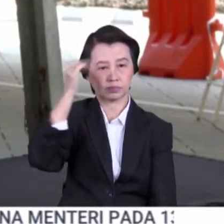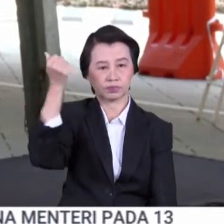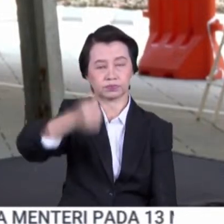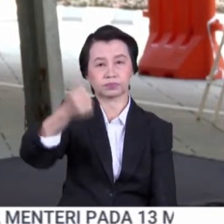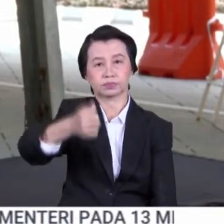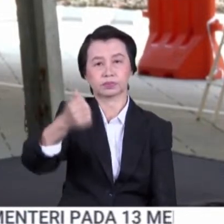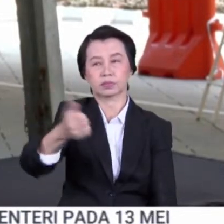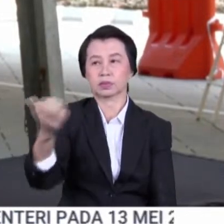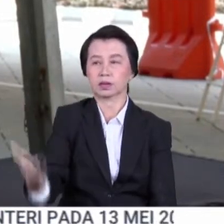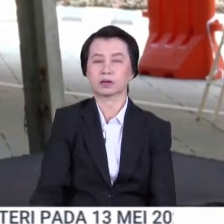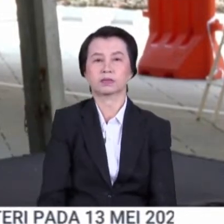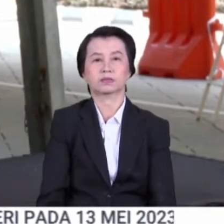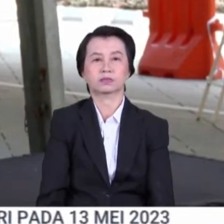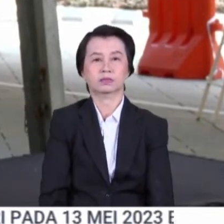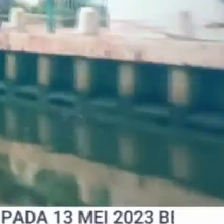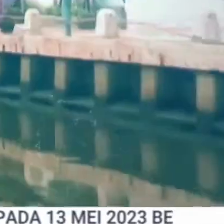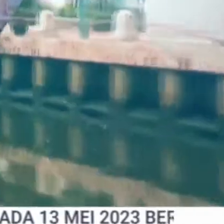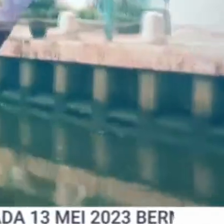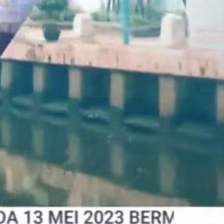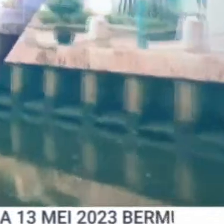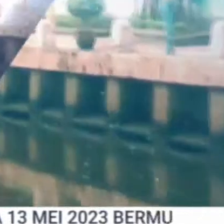Assalamualaikum.